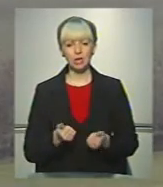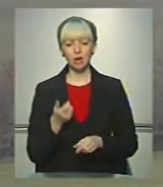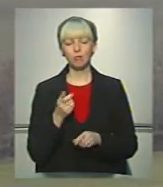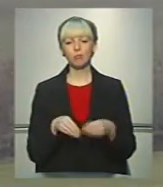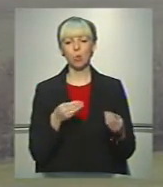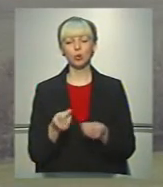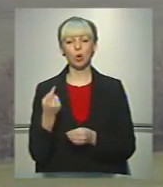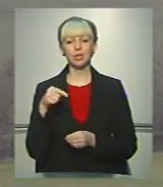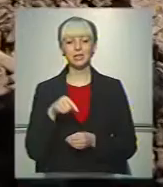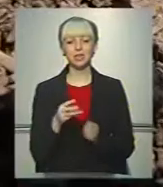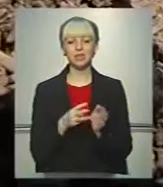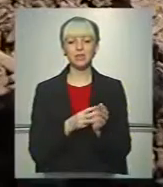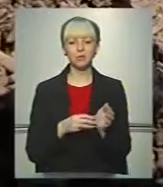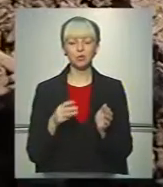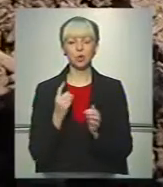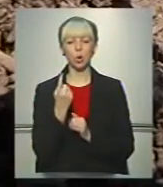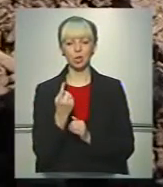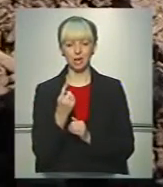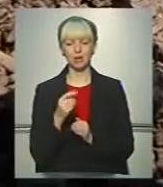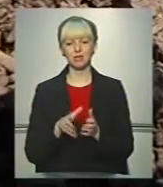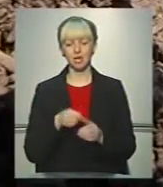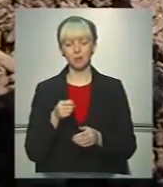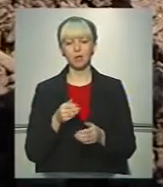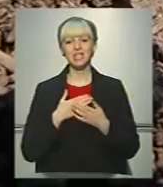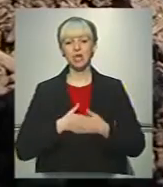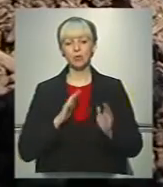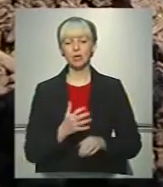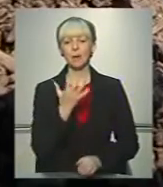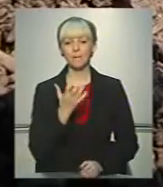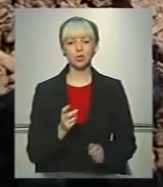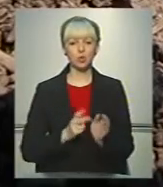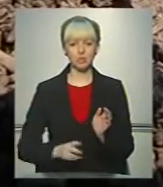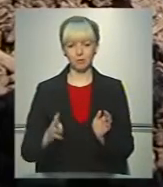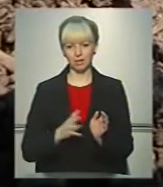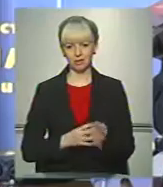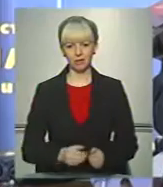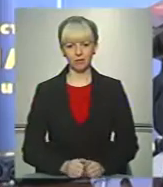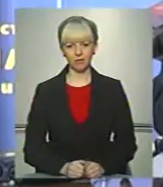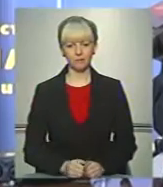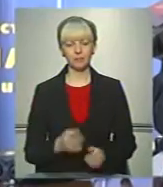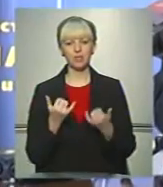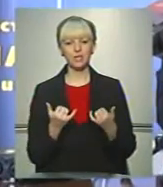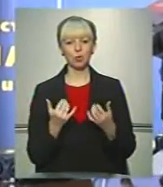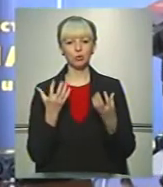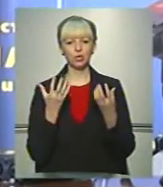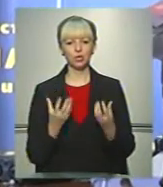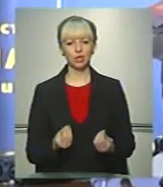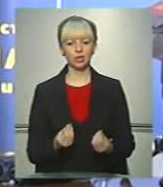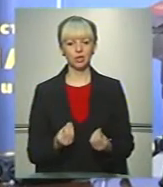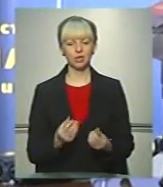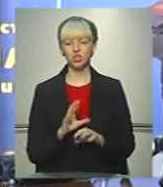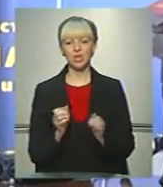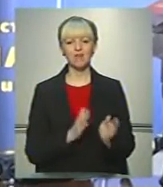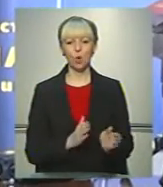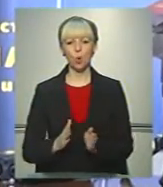подано 1681 заява. Задоволено ж лише 579. На сьогоднішній день ще не